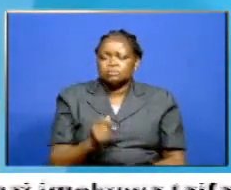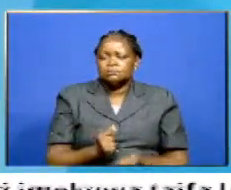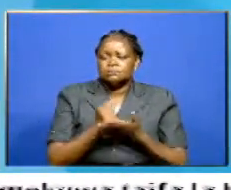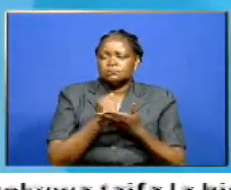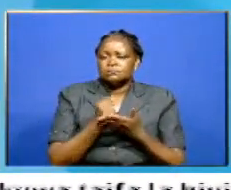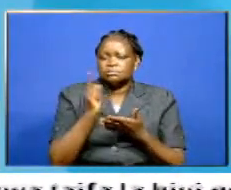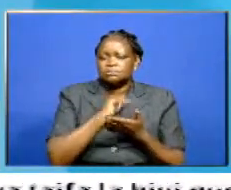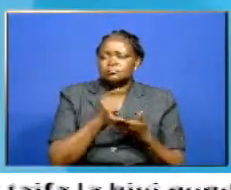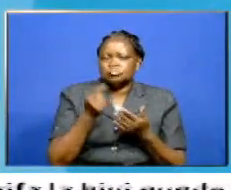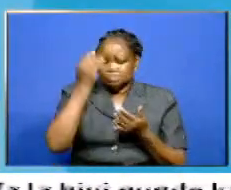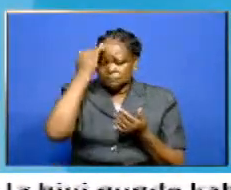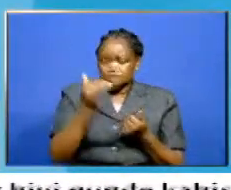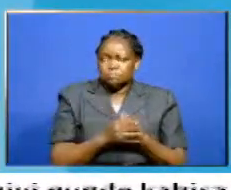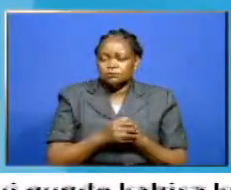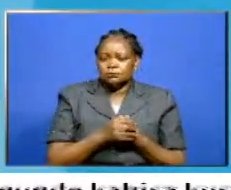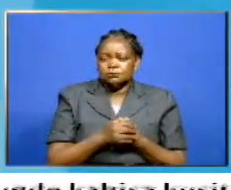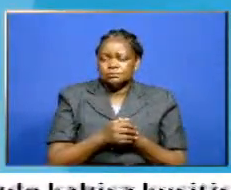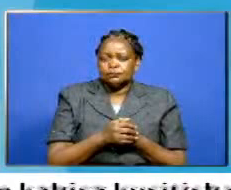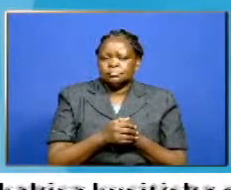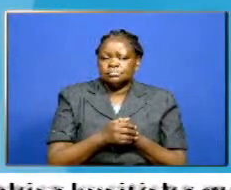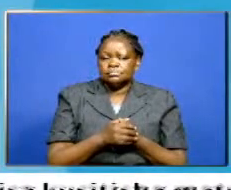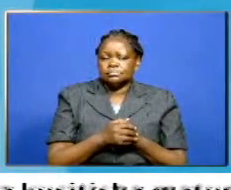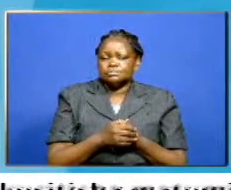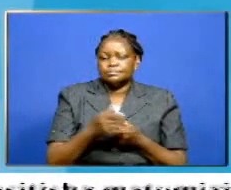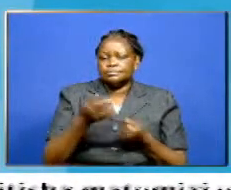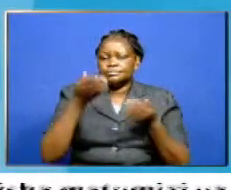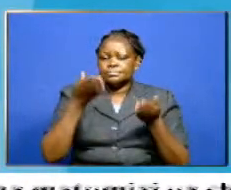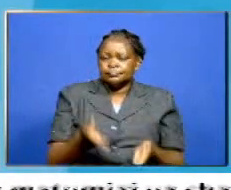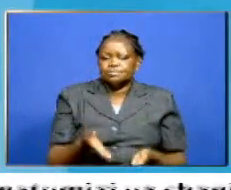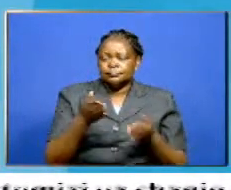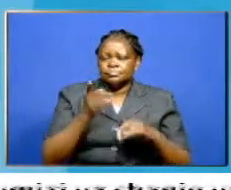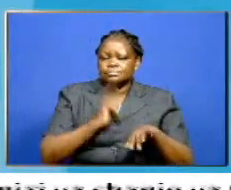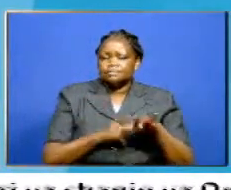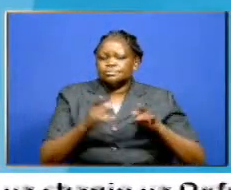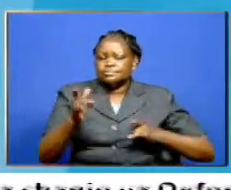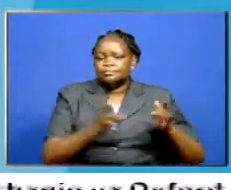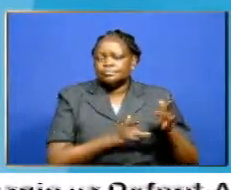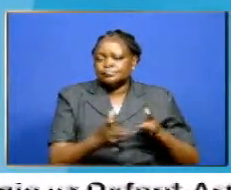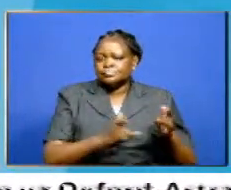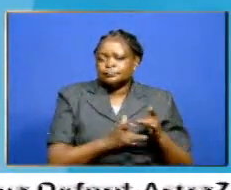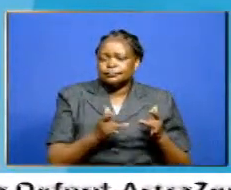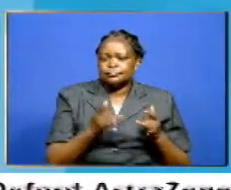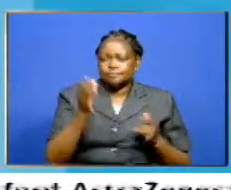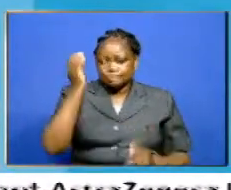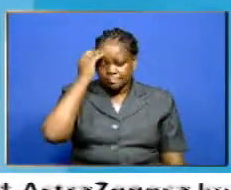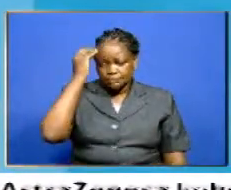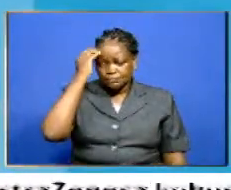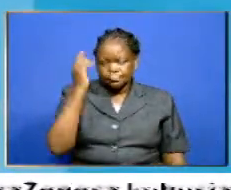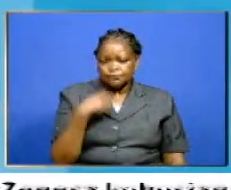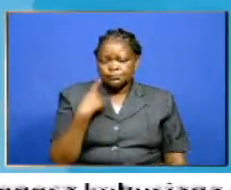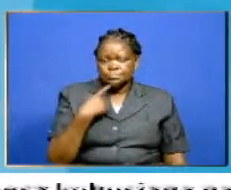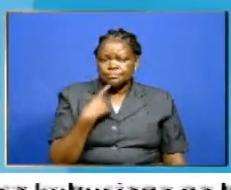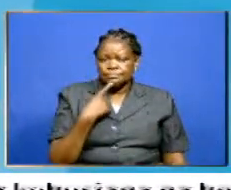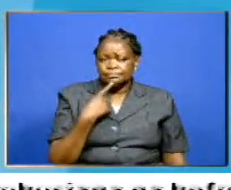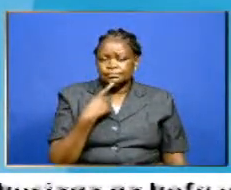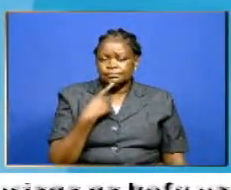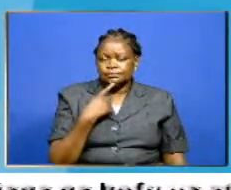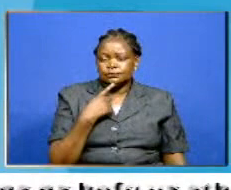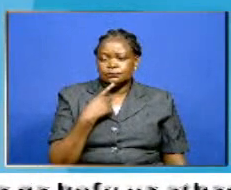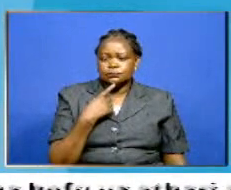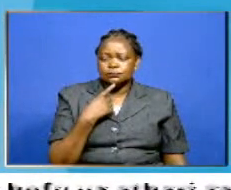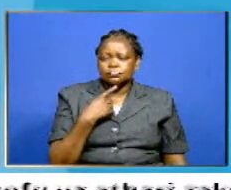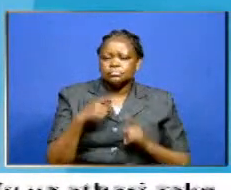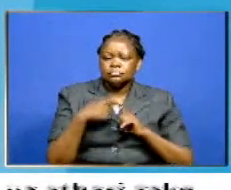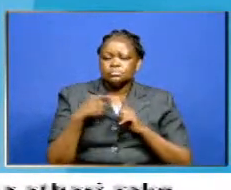hivi kwa sababu gani? Nasema hivi kwa sasa ukiangalia asilimia ya wanafunzi ambao wanajitoa